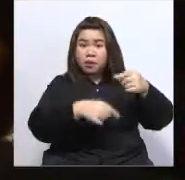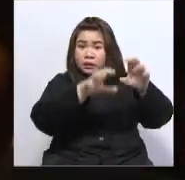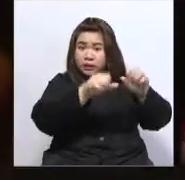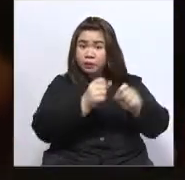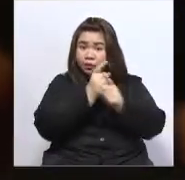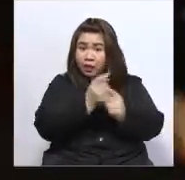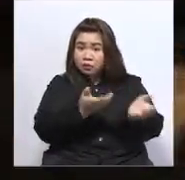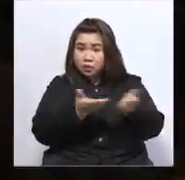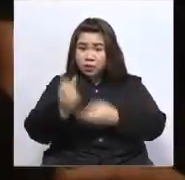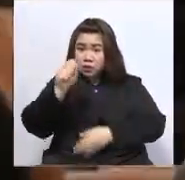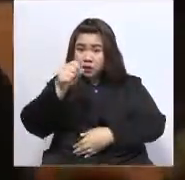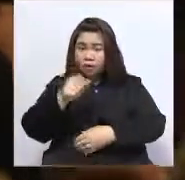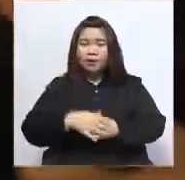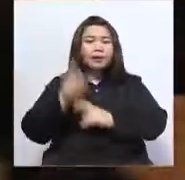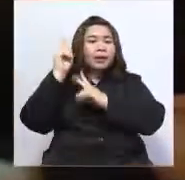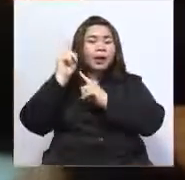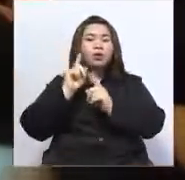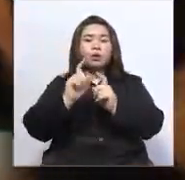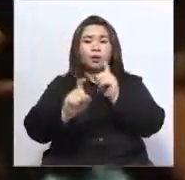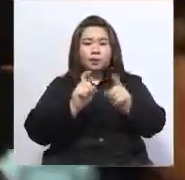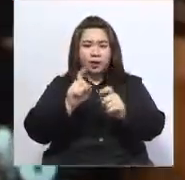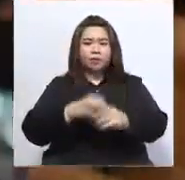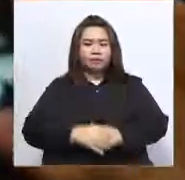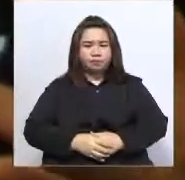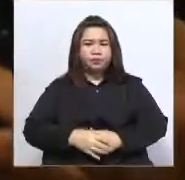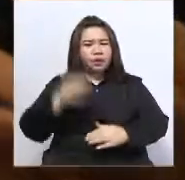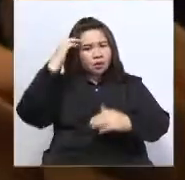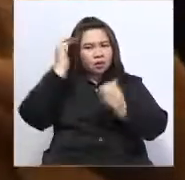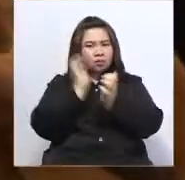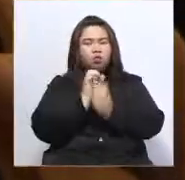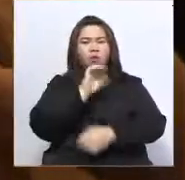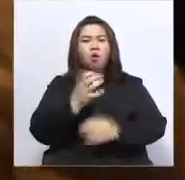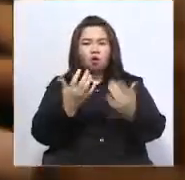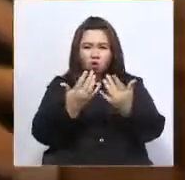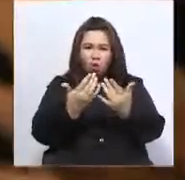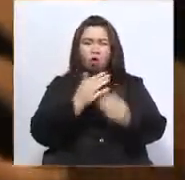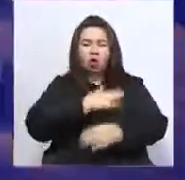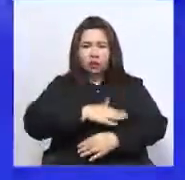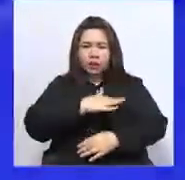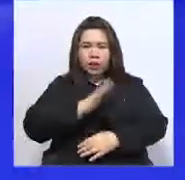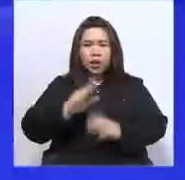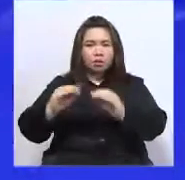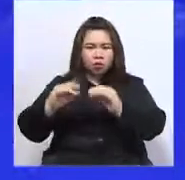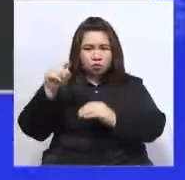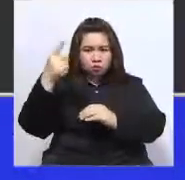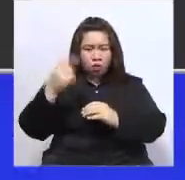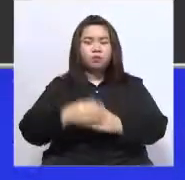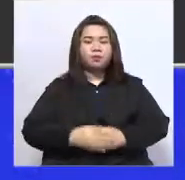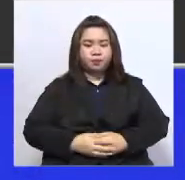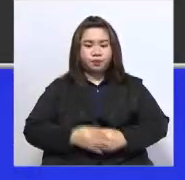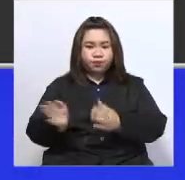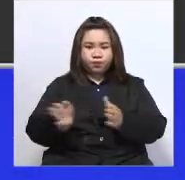ขอดูก่อน เจอพระพรหมสิทธิกับพระพรหมเมธีไหมคะ เดี๋ยวต้องประชุมครับเดี๋ยวต้องประชุม ขอบค ุ ณ ครับขอบคุณมากครับ ขณะที่อีกหนึ่ง